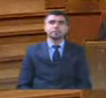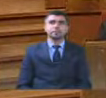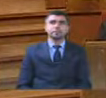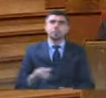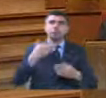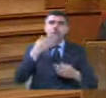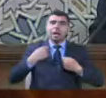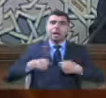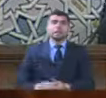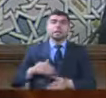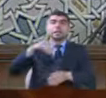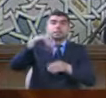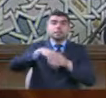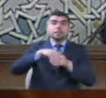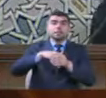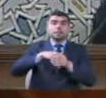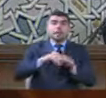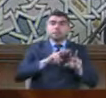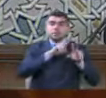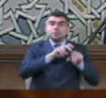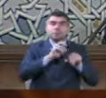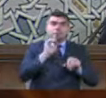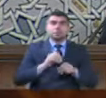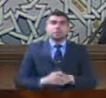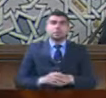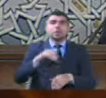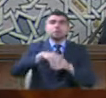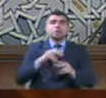الحكومه. ننتقل الى صناديق التقاعد.